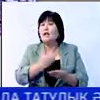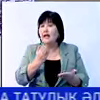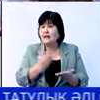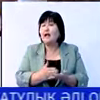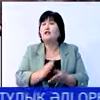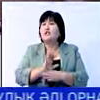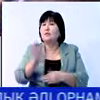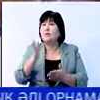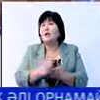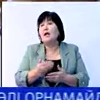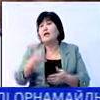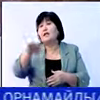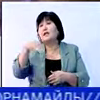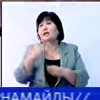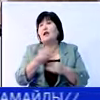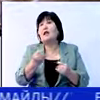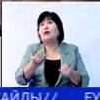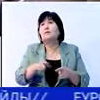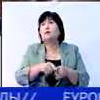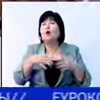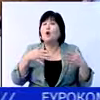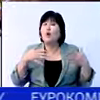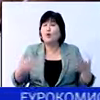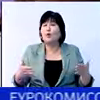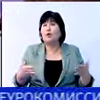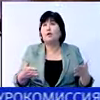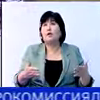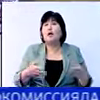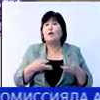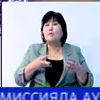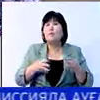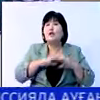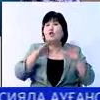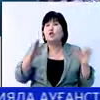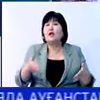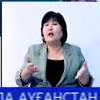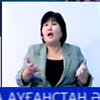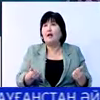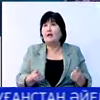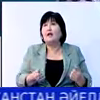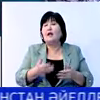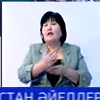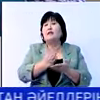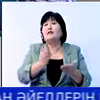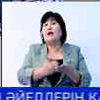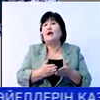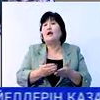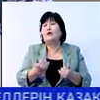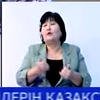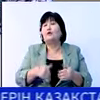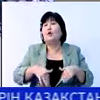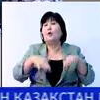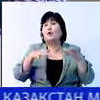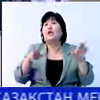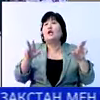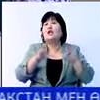жіберіп отырмын. Несие алған ақшама мынандай үлкен, үлкен пештер алдым. Нан көтеретін өзінің шкабы бар,